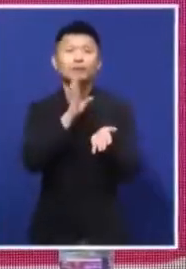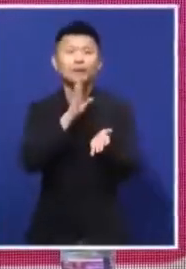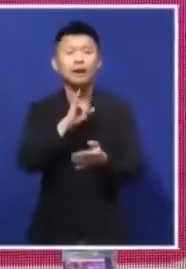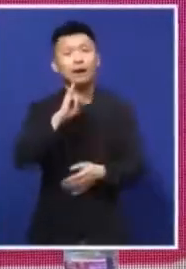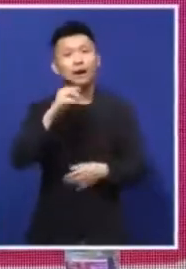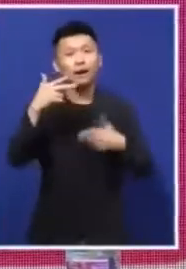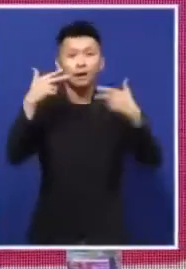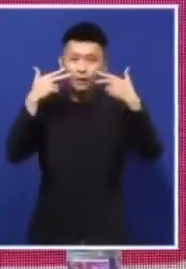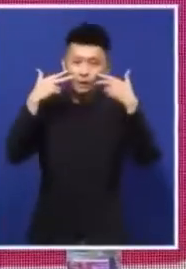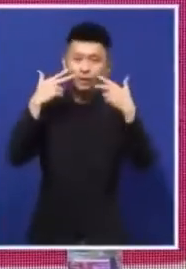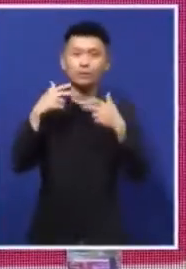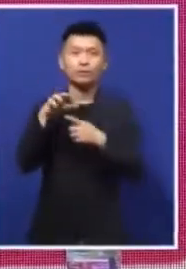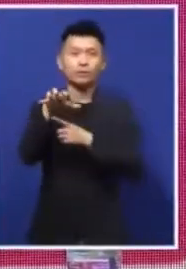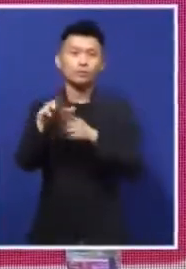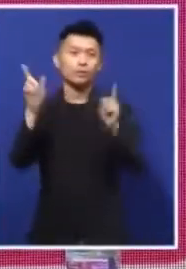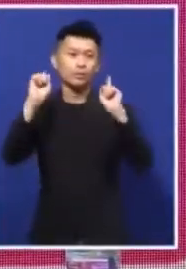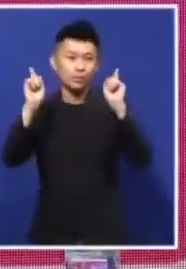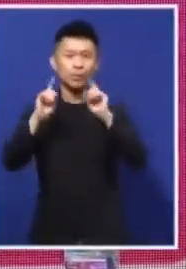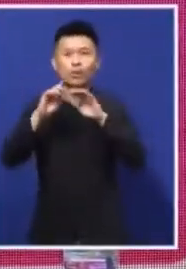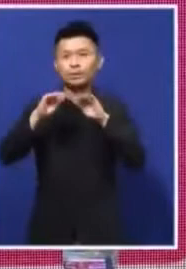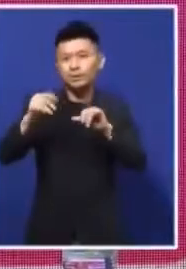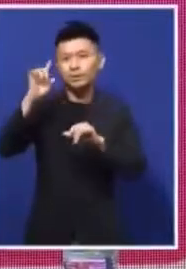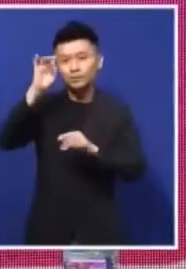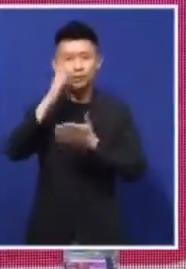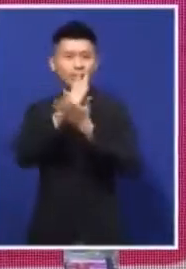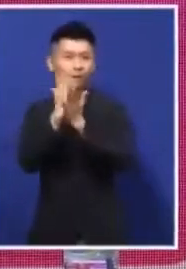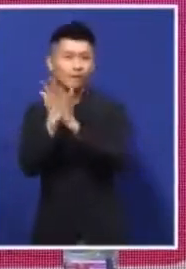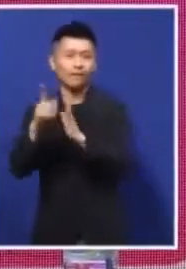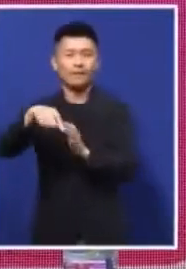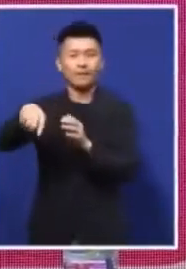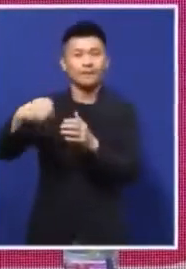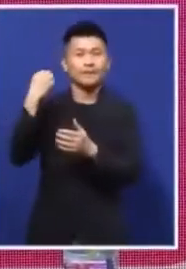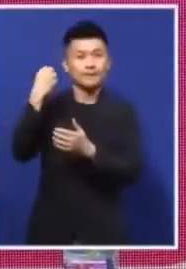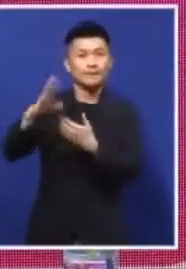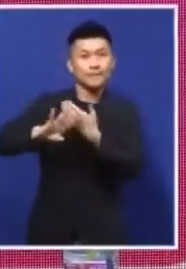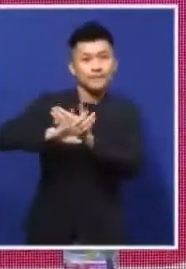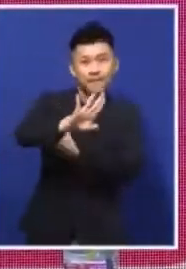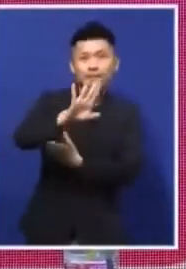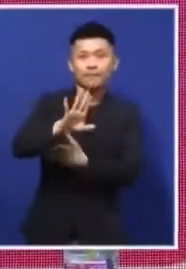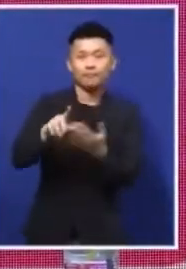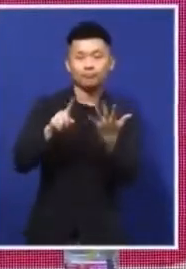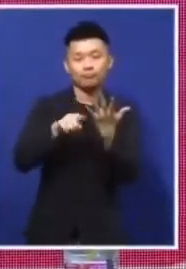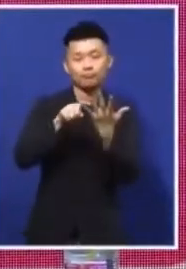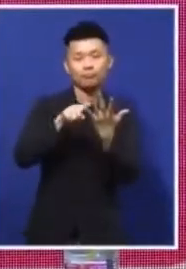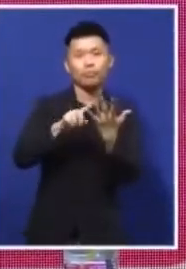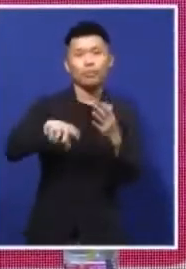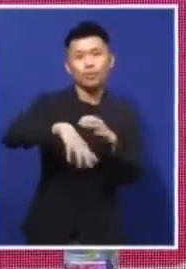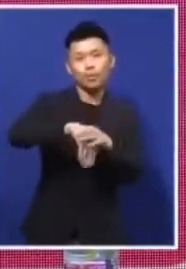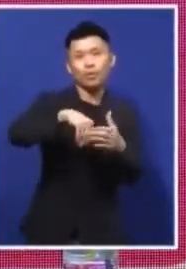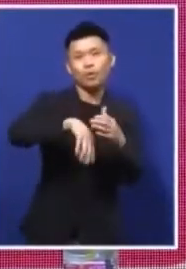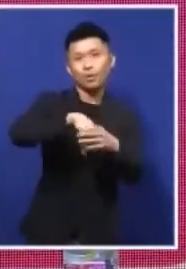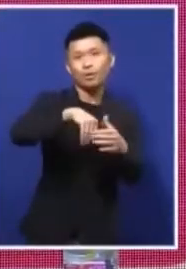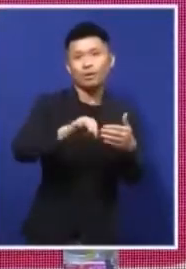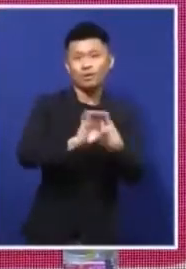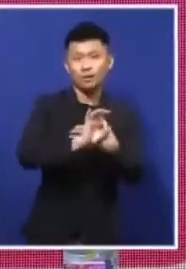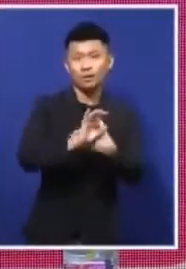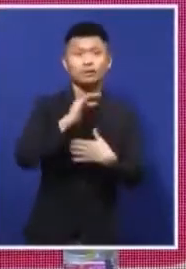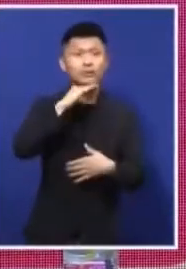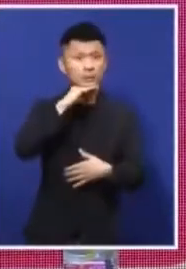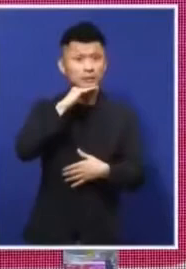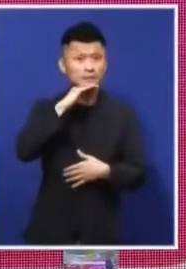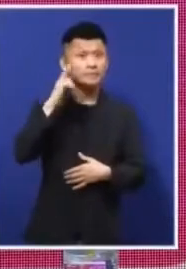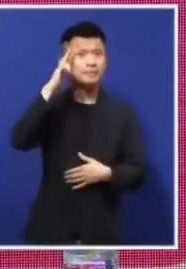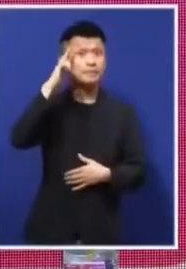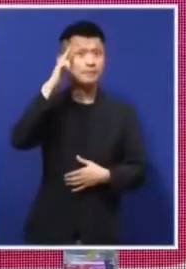游、易放、动资、客庄、地创的时候就会再抽出一些别的尾码。那但是到下一周的时候，那这些就